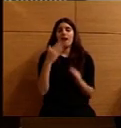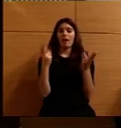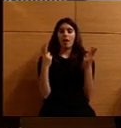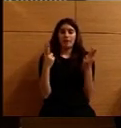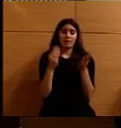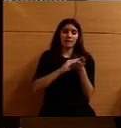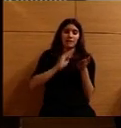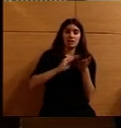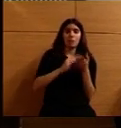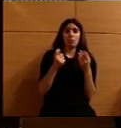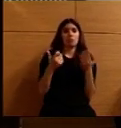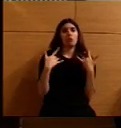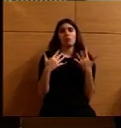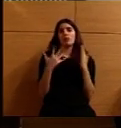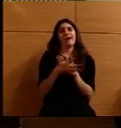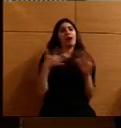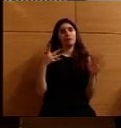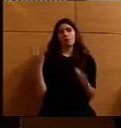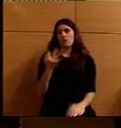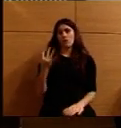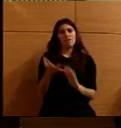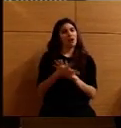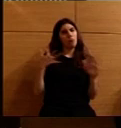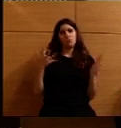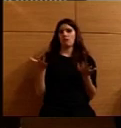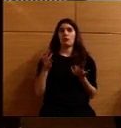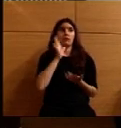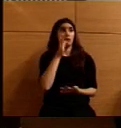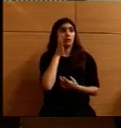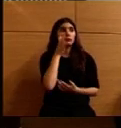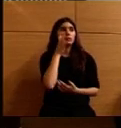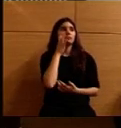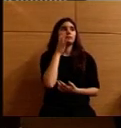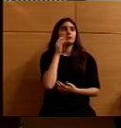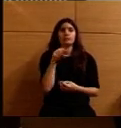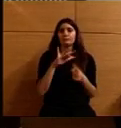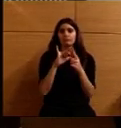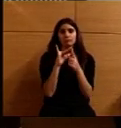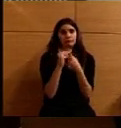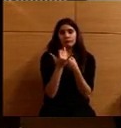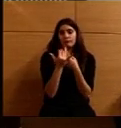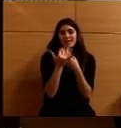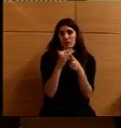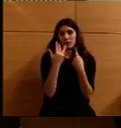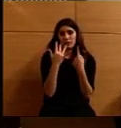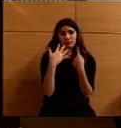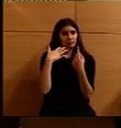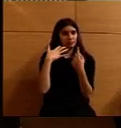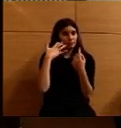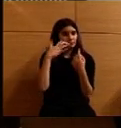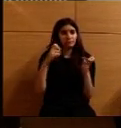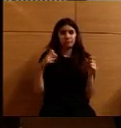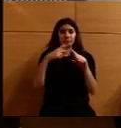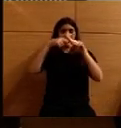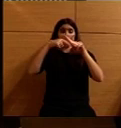més de cintura i siguem una miqueta més ràpids a l'hora de poder afrontar aquestes situacions extraordinàries, no previstes